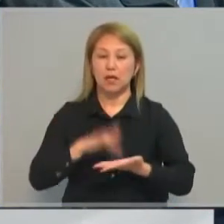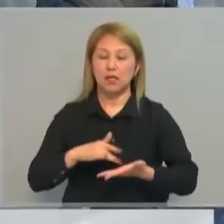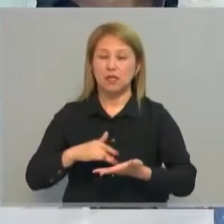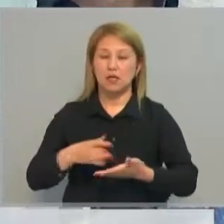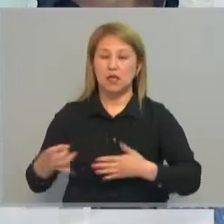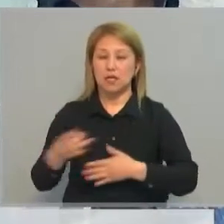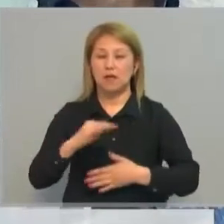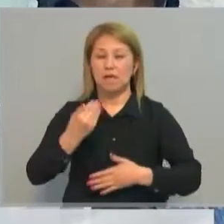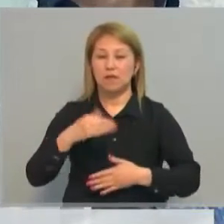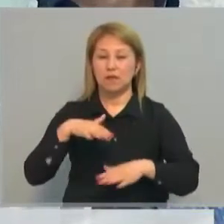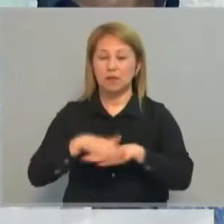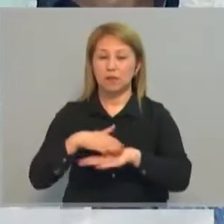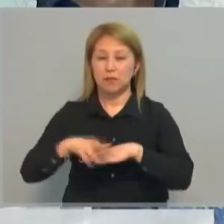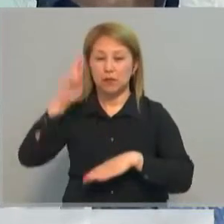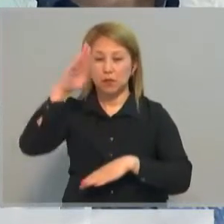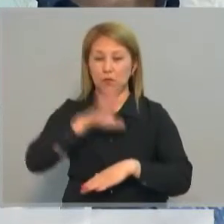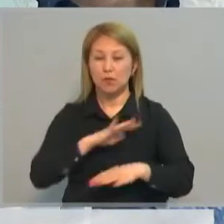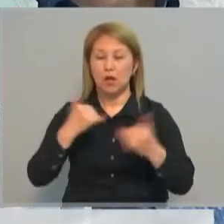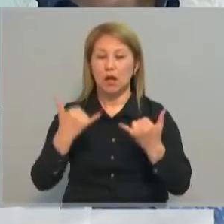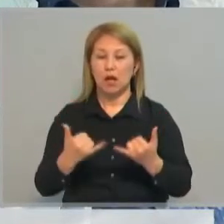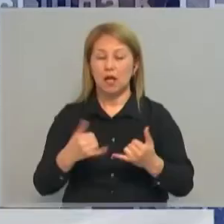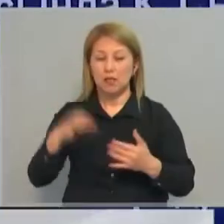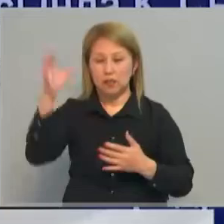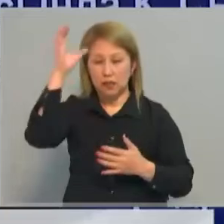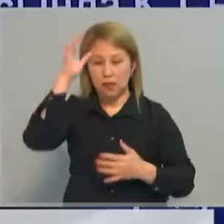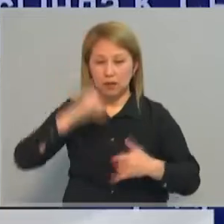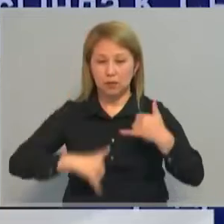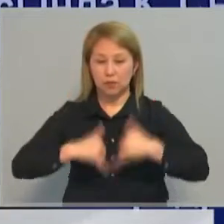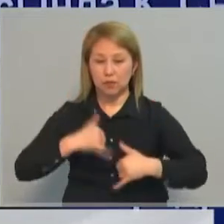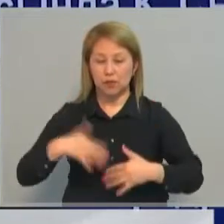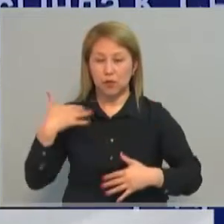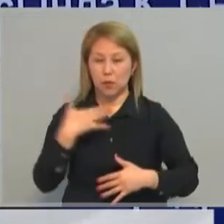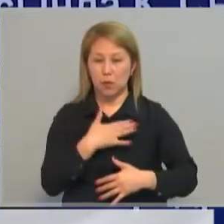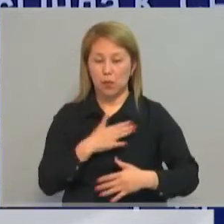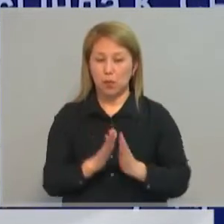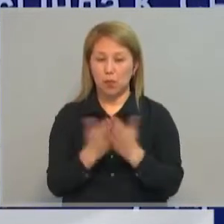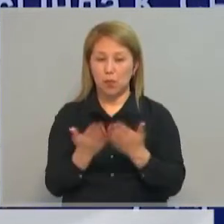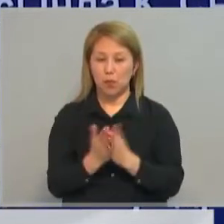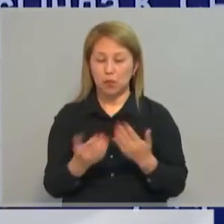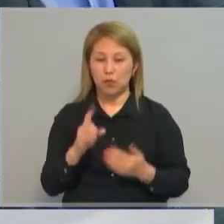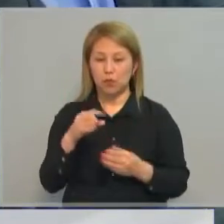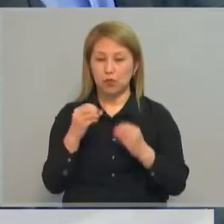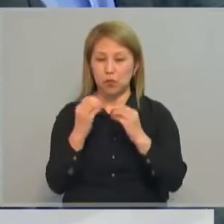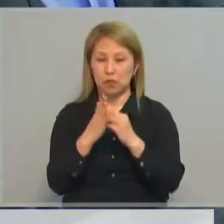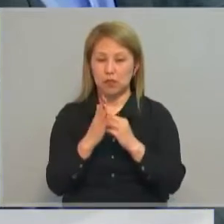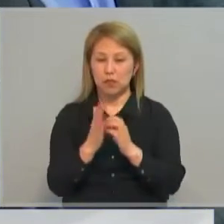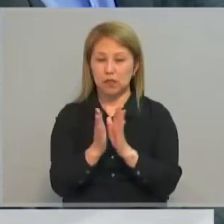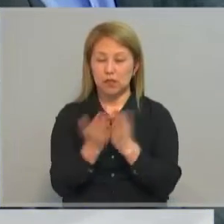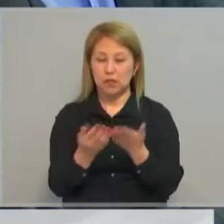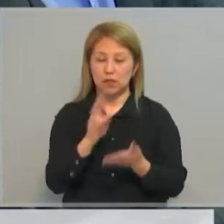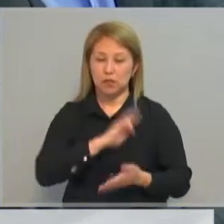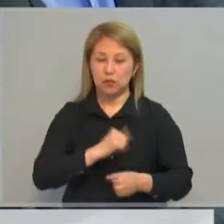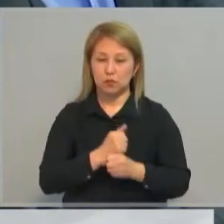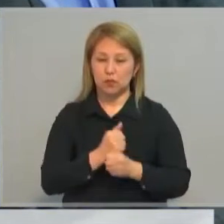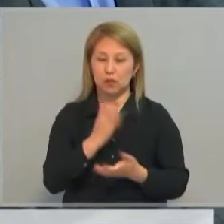физика математика мектебінде білім алған. Қазіргі таңда ғалым ұстаздың бірнеше оқулықтарымен қатар 115-тен аса ғылыми жұмыстары